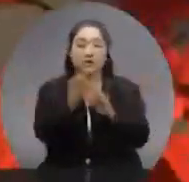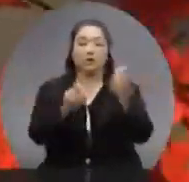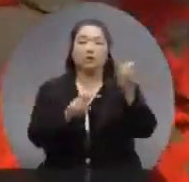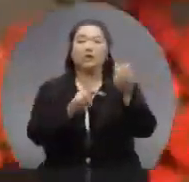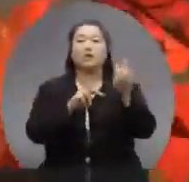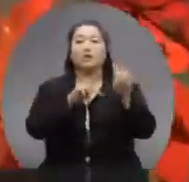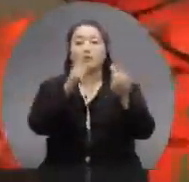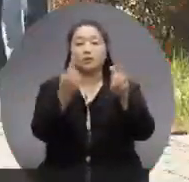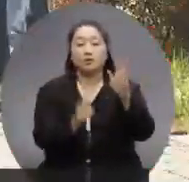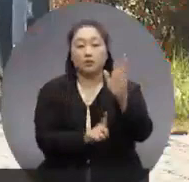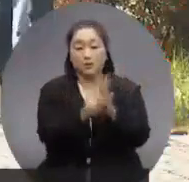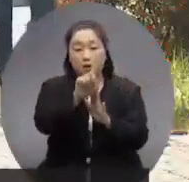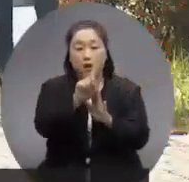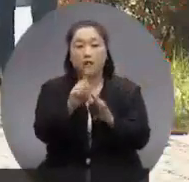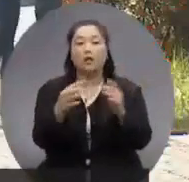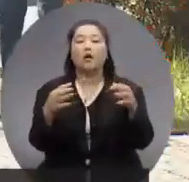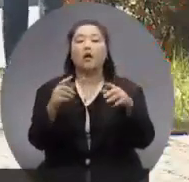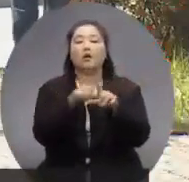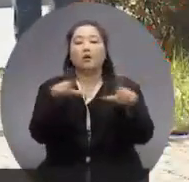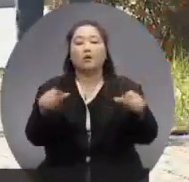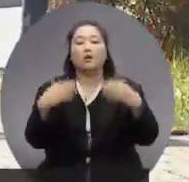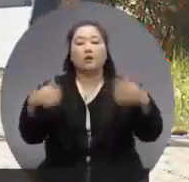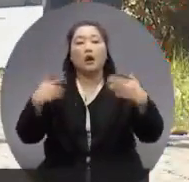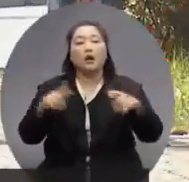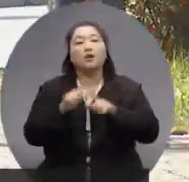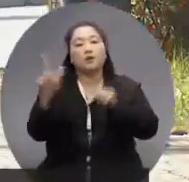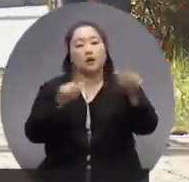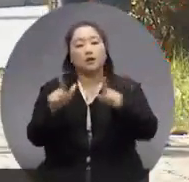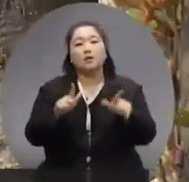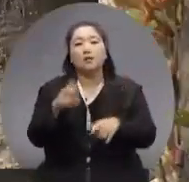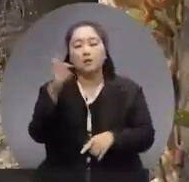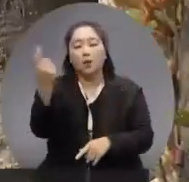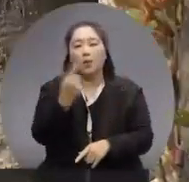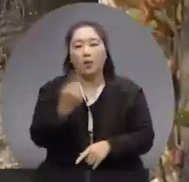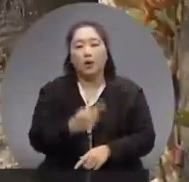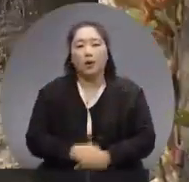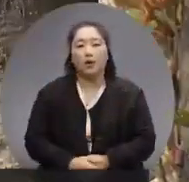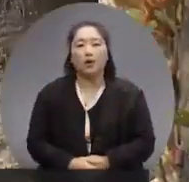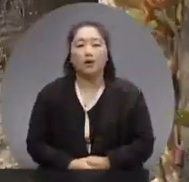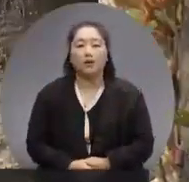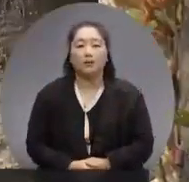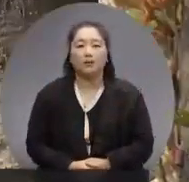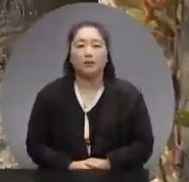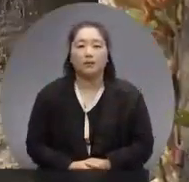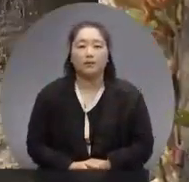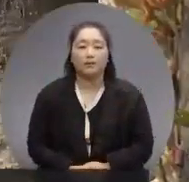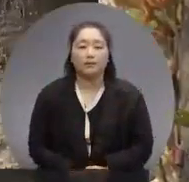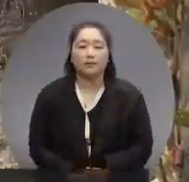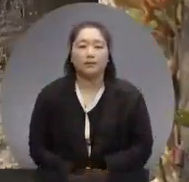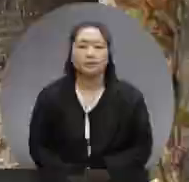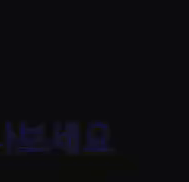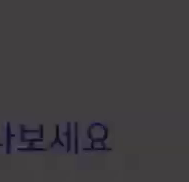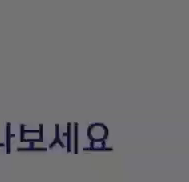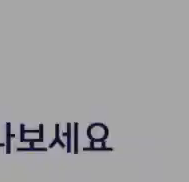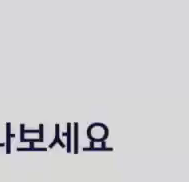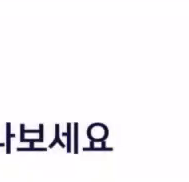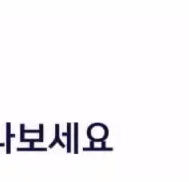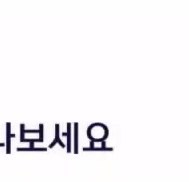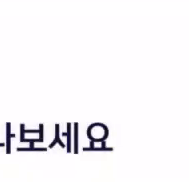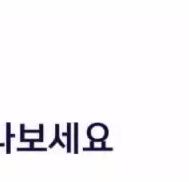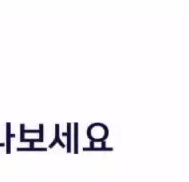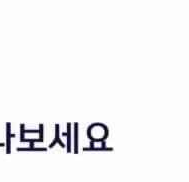안팎까지 오르며 당분간 평년 수준의 전형적인 가을 날씨를 보일 것으로 내다봤습니다 MBC 뉴스 김우철입니다